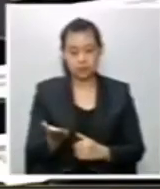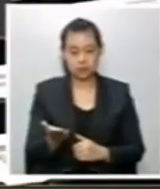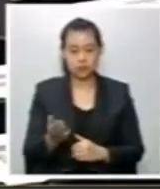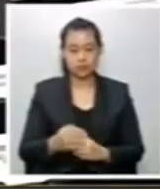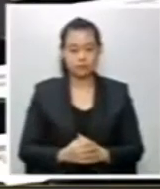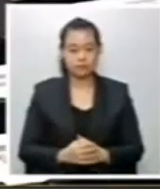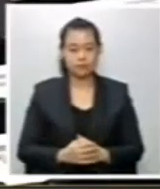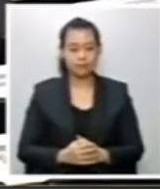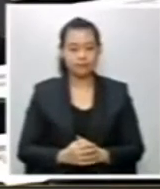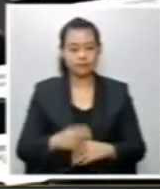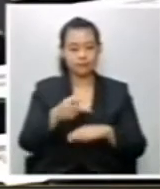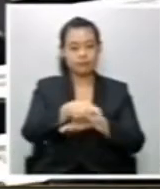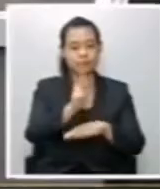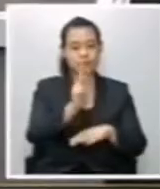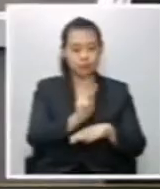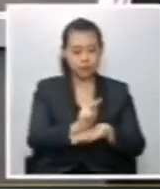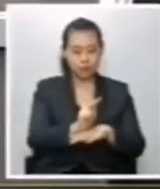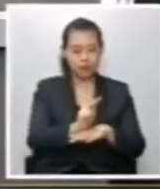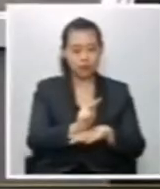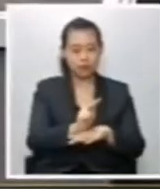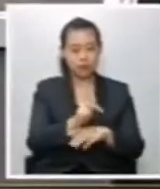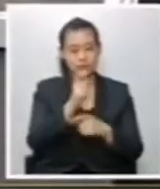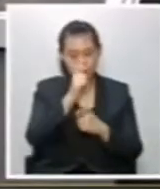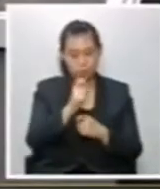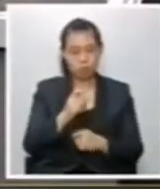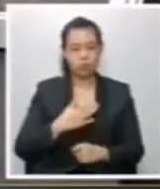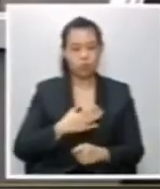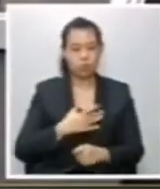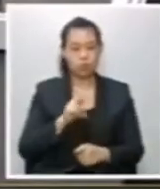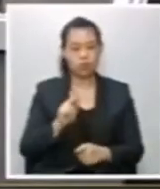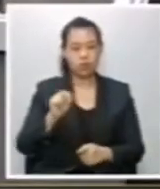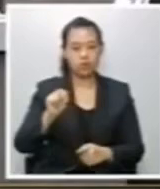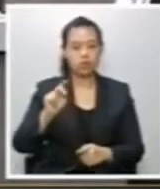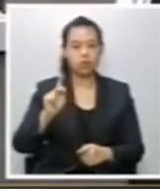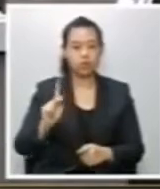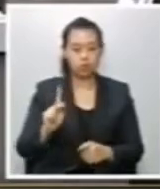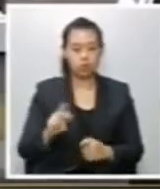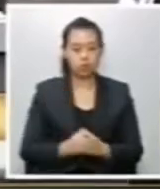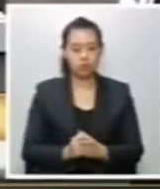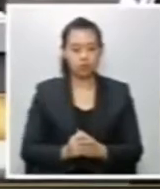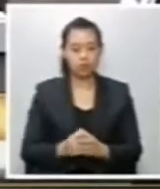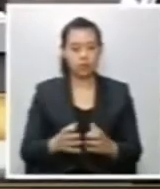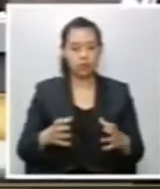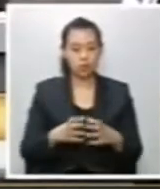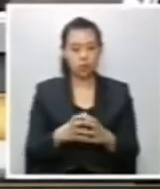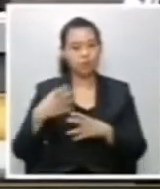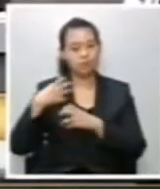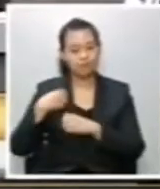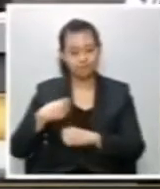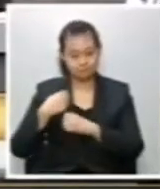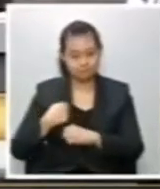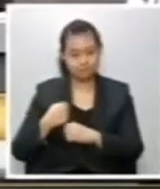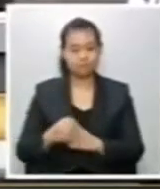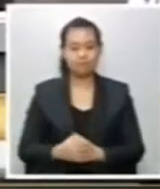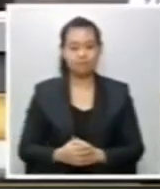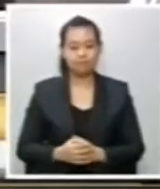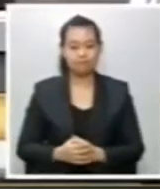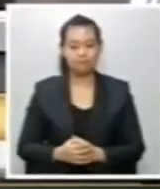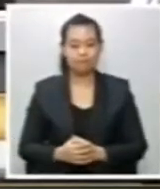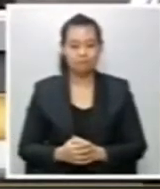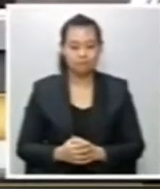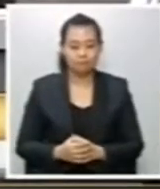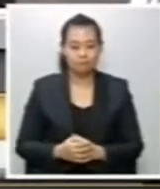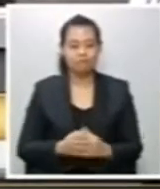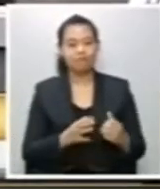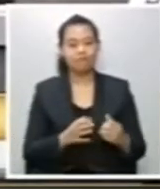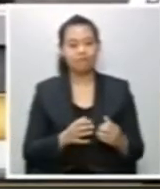เรียนท่านประธานที่เคารพผมกนกวงศ์ตระงานสมาชิกสภาผู้แทนราษฎรบัญชีรายชื่อพรรคประชาธิปัตย์ขออนุญาตที่จะ